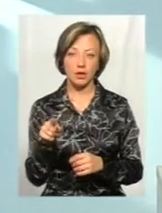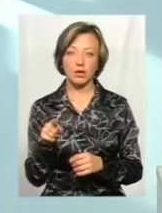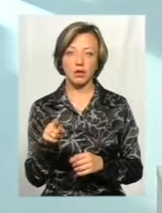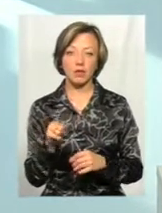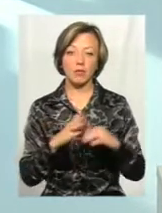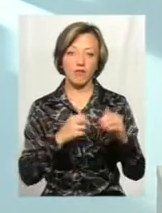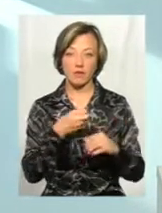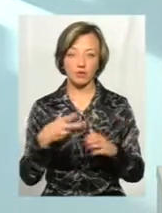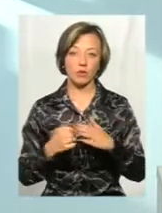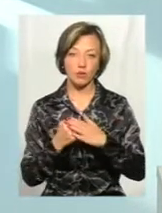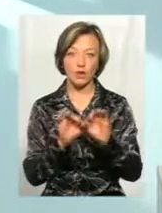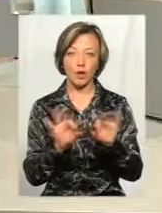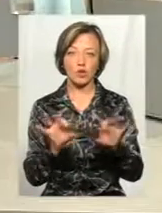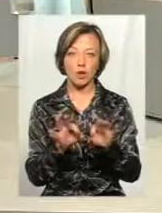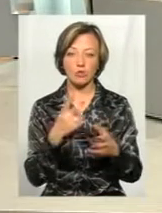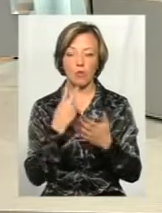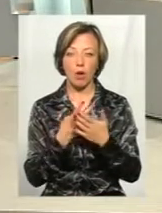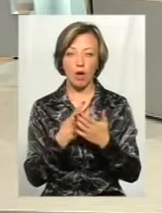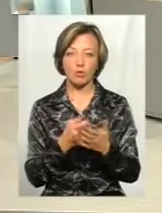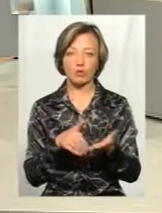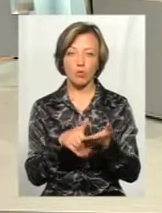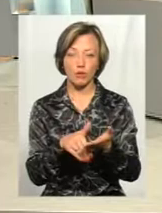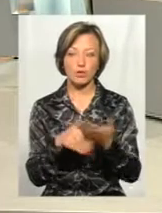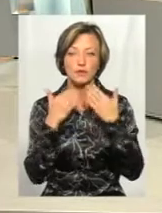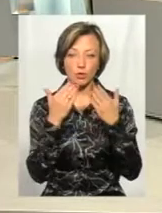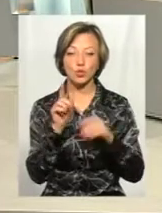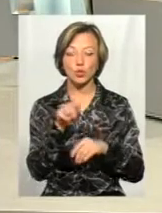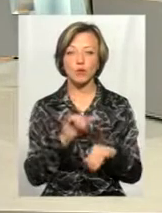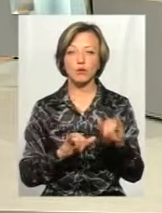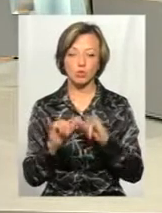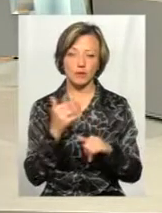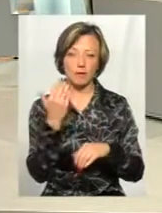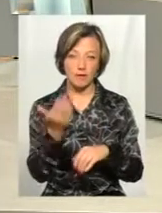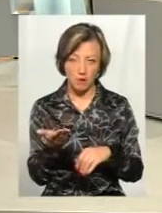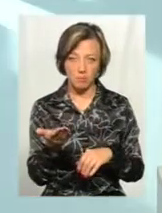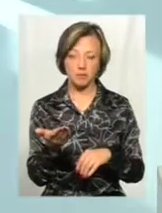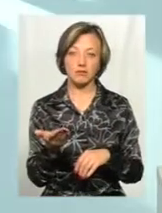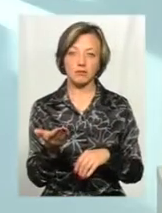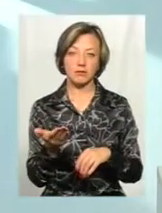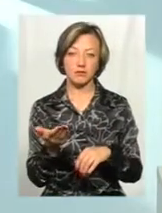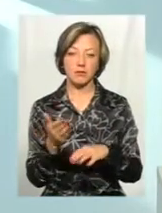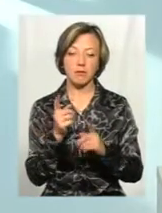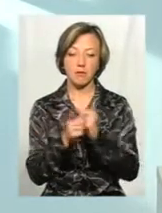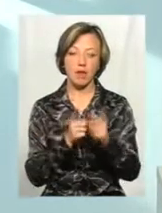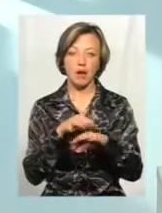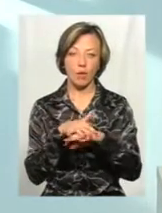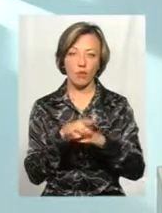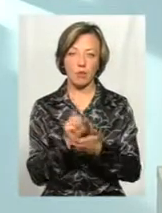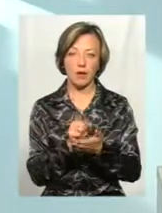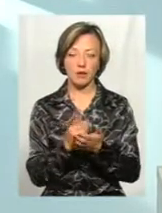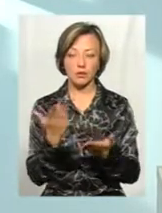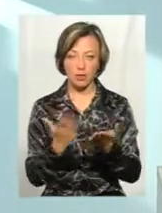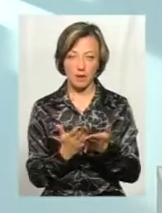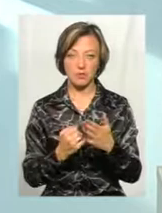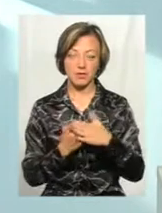на професійних основах розкажуть, покажуть і допоможуть звернутися туди, де вам власне перерахують вашу пенсію, якщо є на